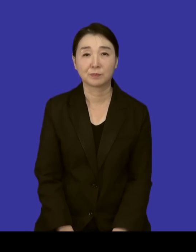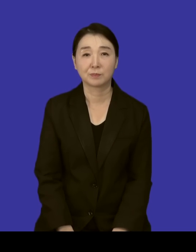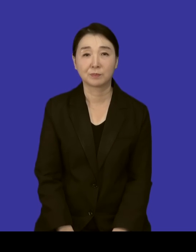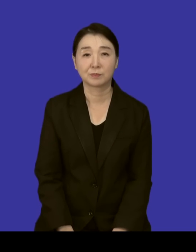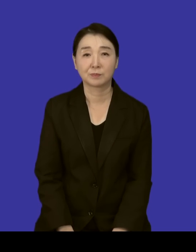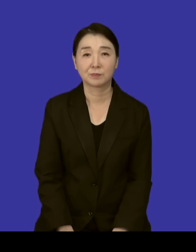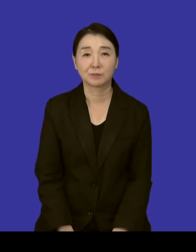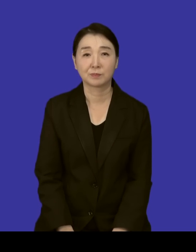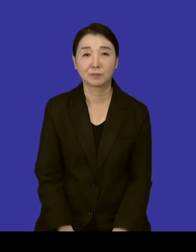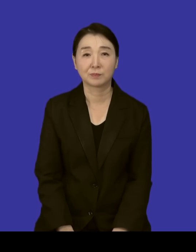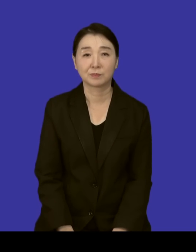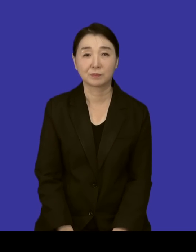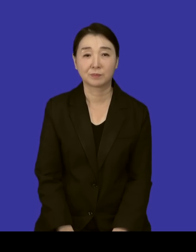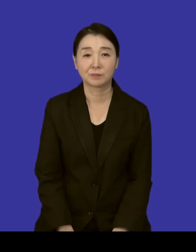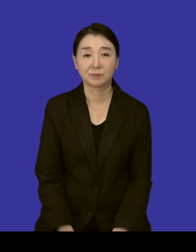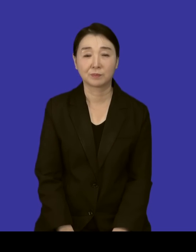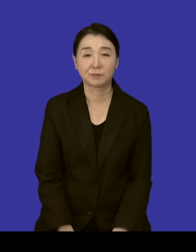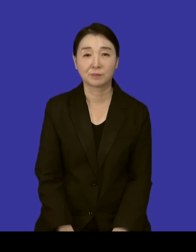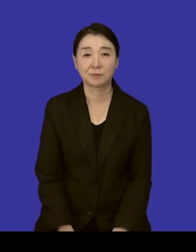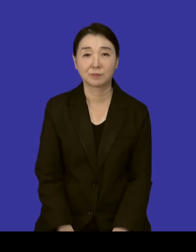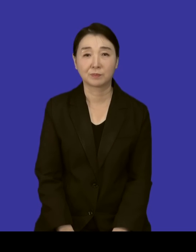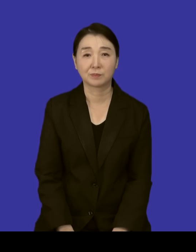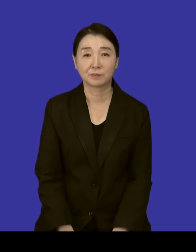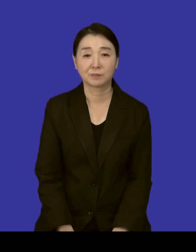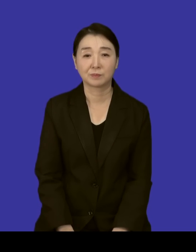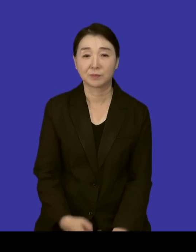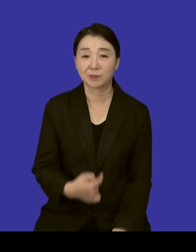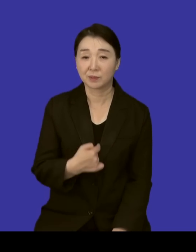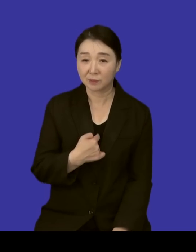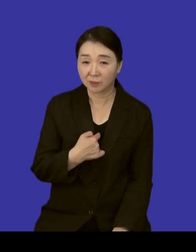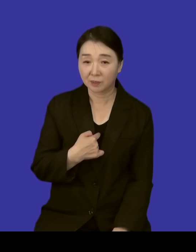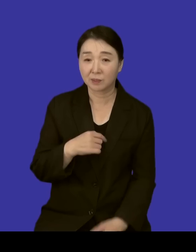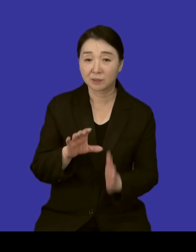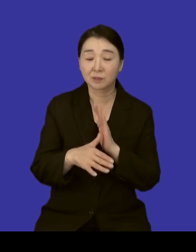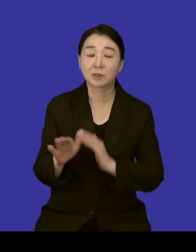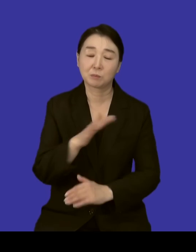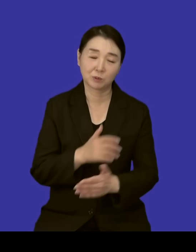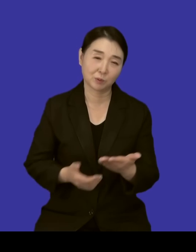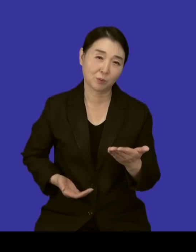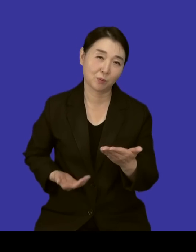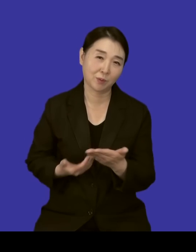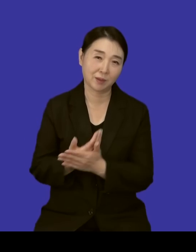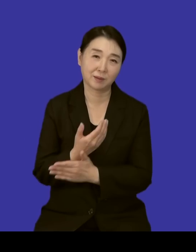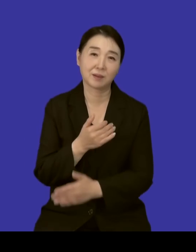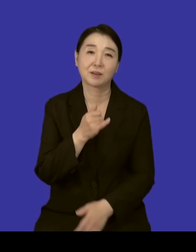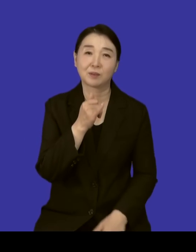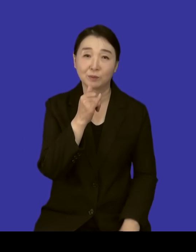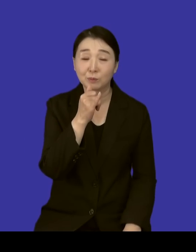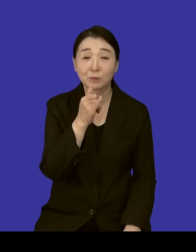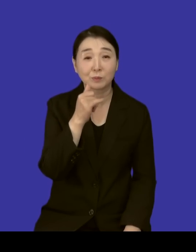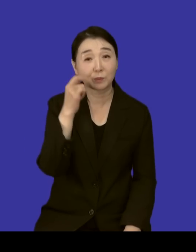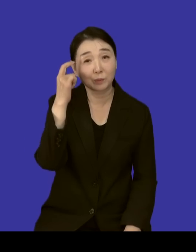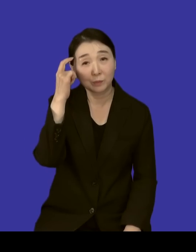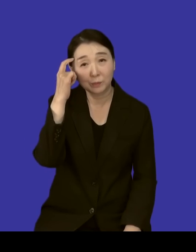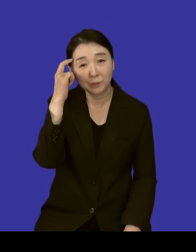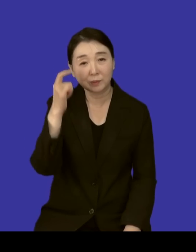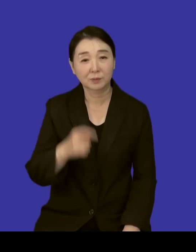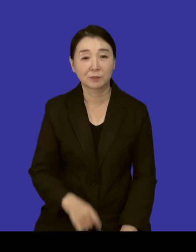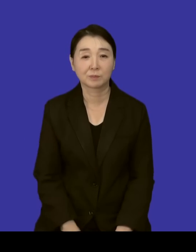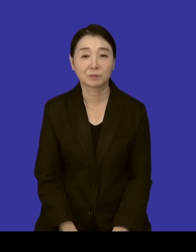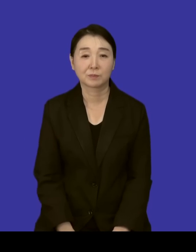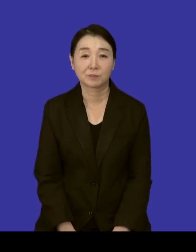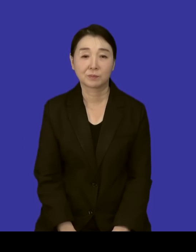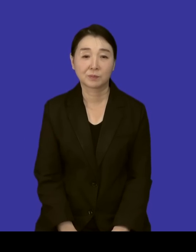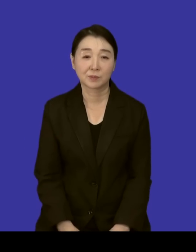제가 너무나 이제 그때부터 이제 회개가 되기 시작한 것이,